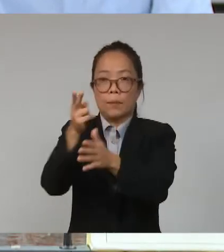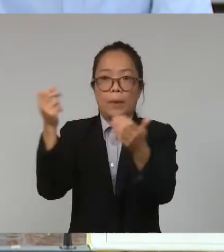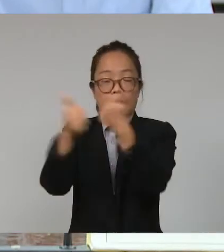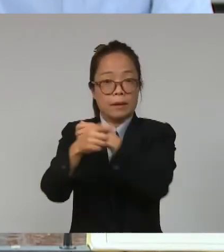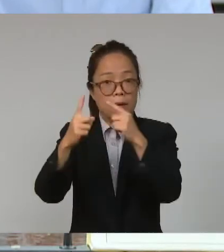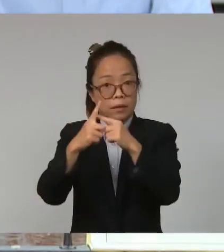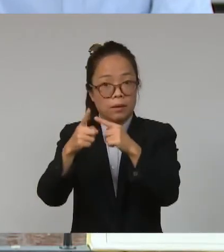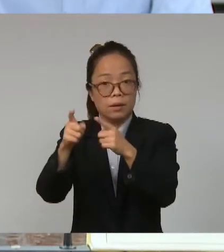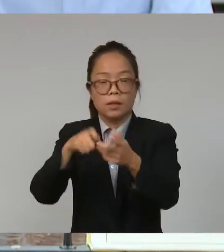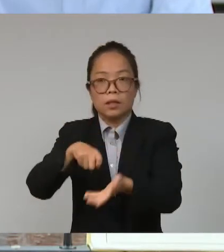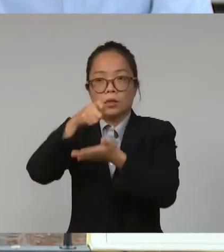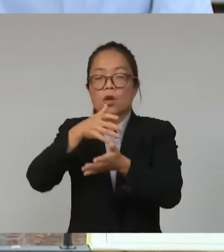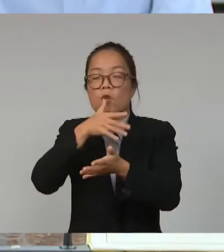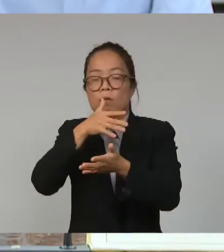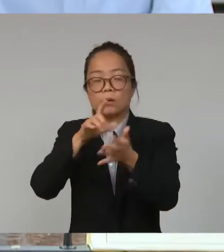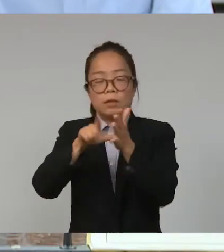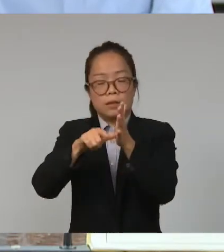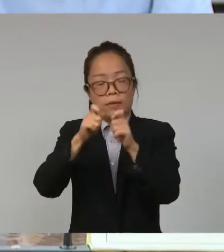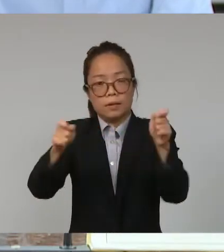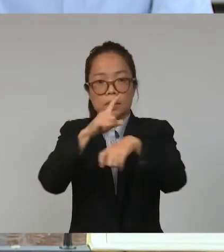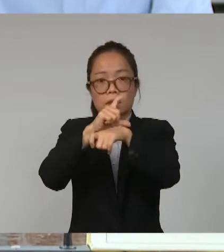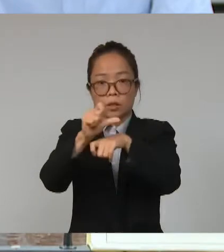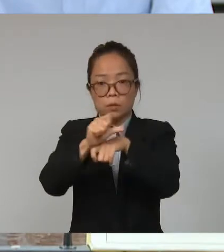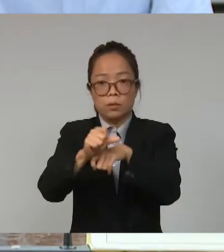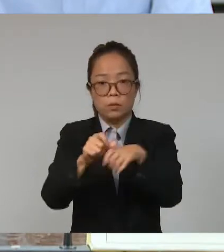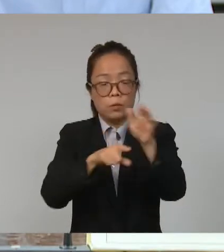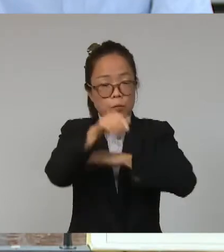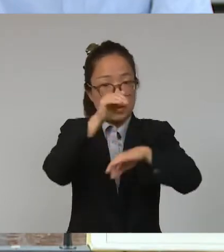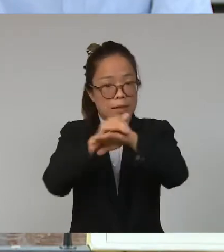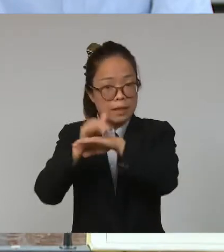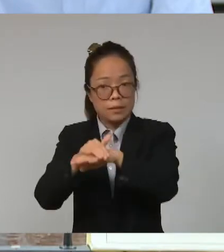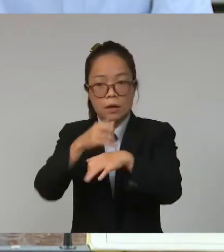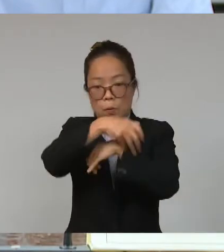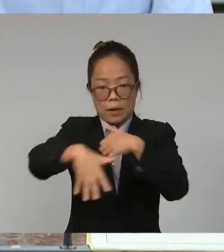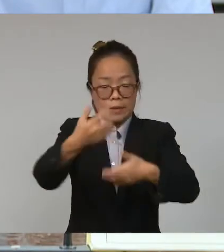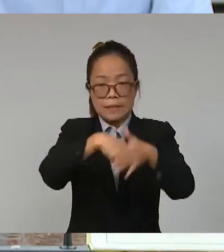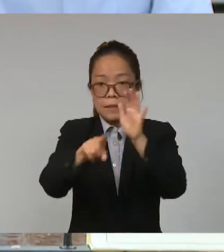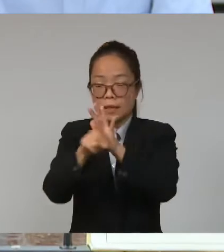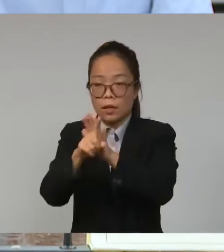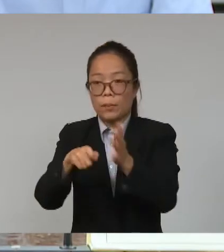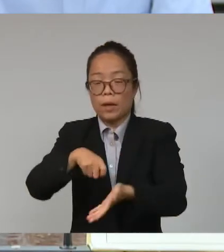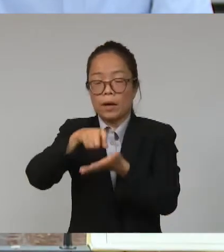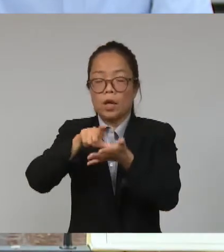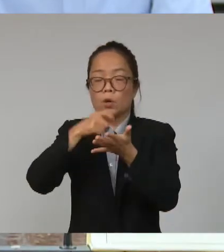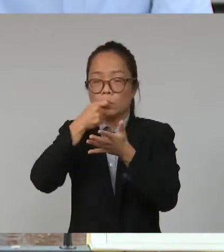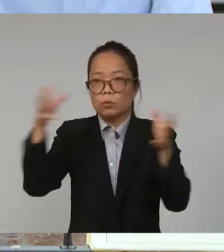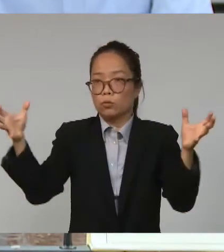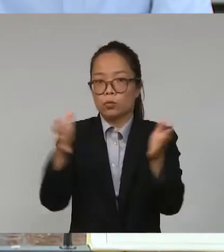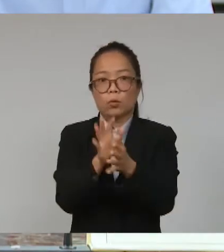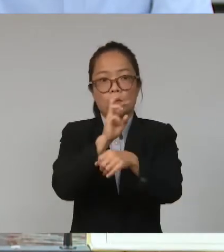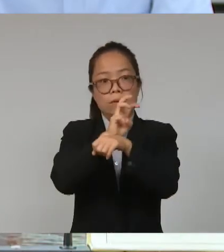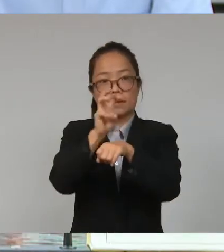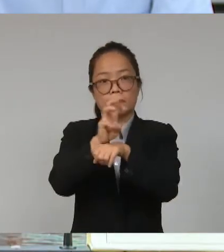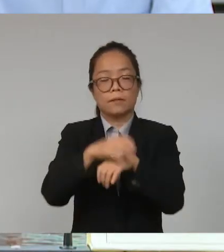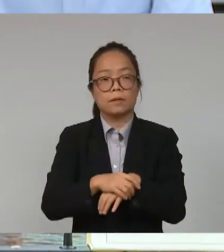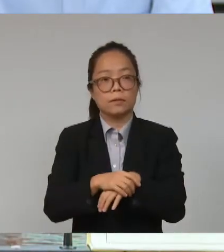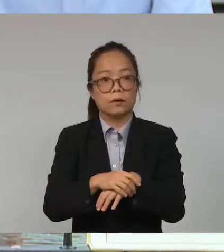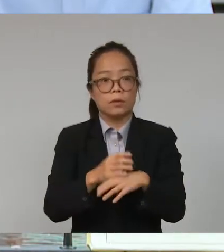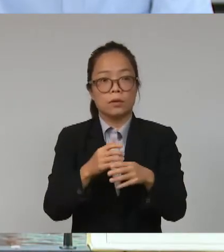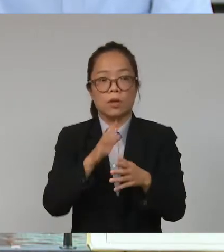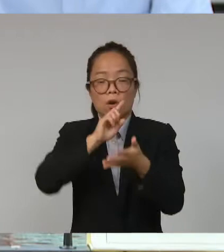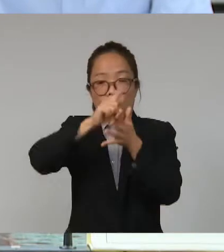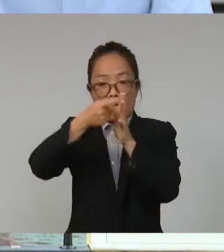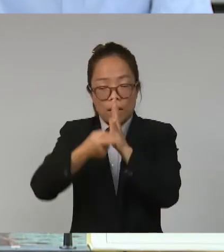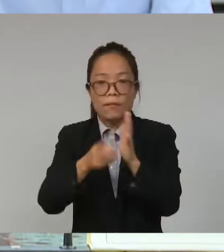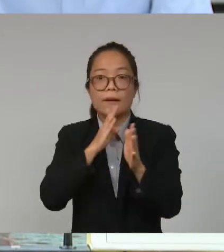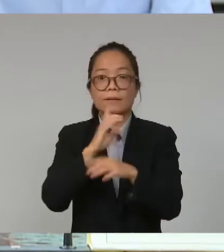陈述意见为15分钟，学者、专家及机关代表陈述意见共为30分钟，发言顺序依